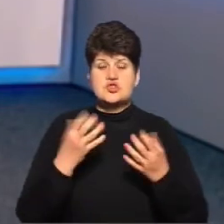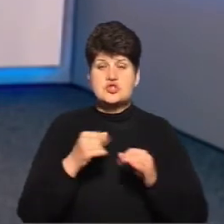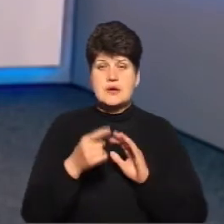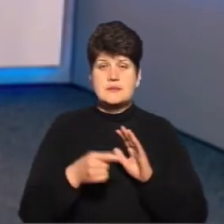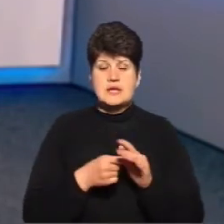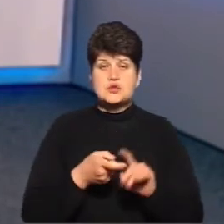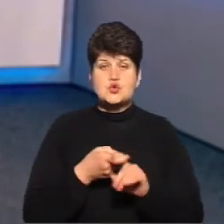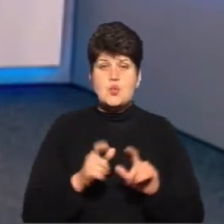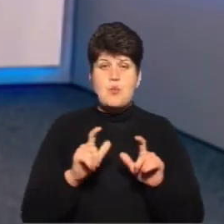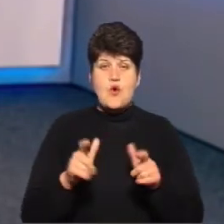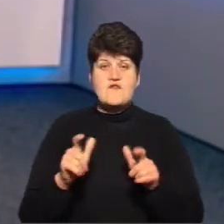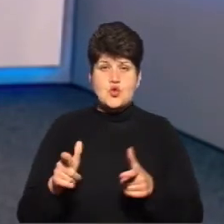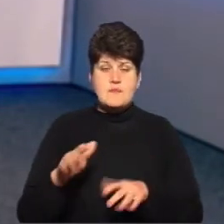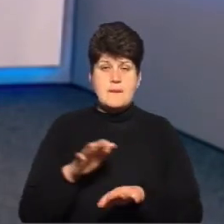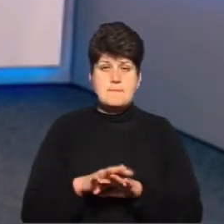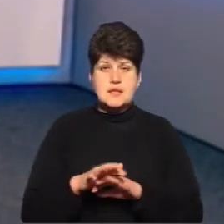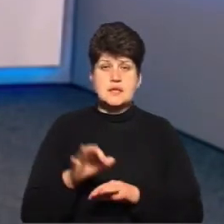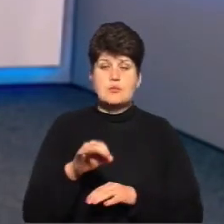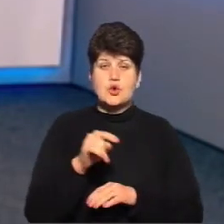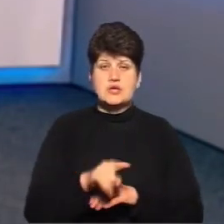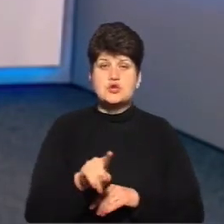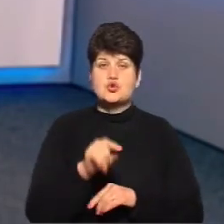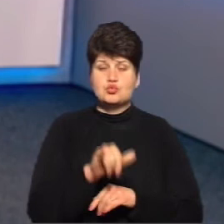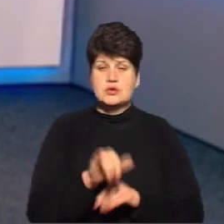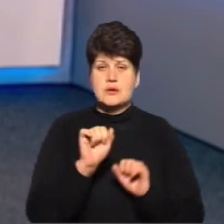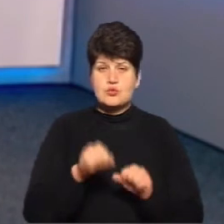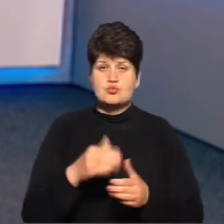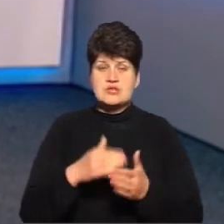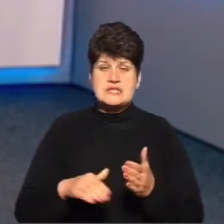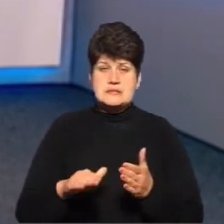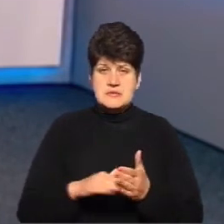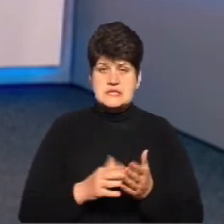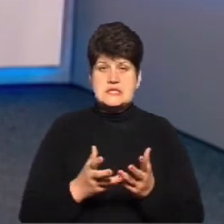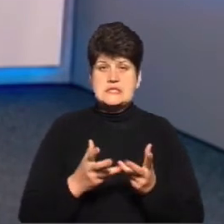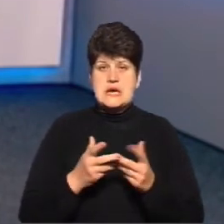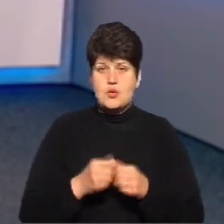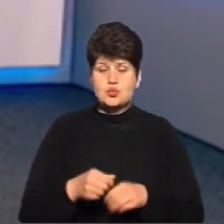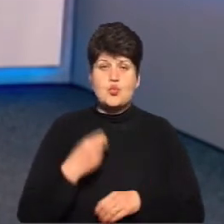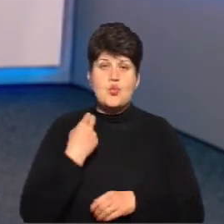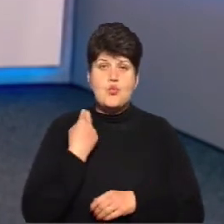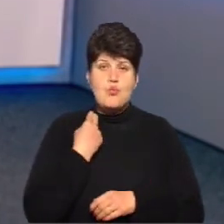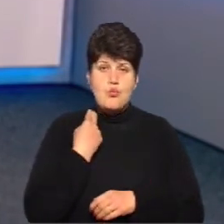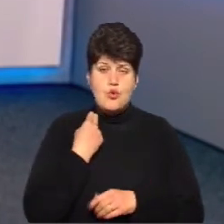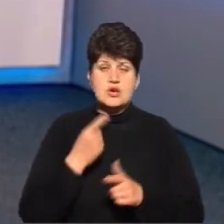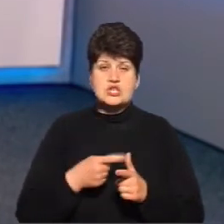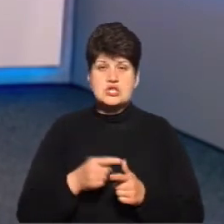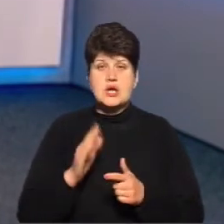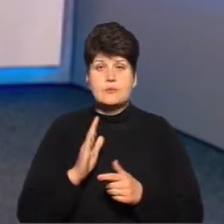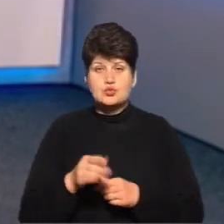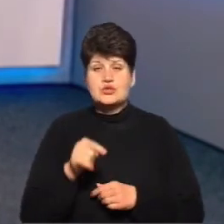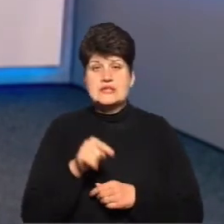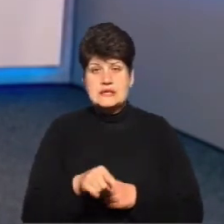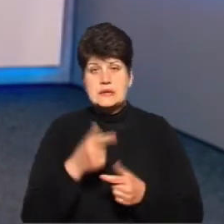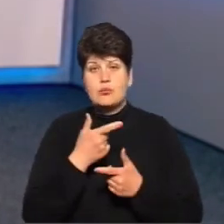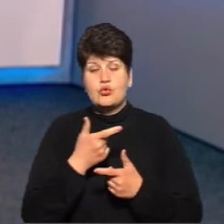повідомлення банків про те, що в них може бути списаний, в людини може з рахунку бути списаний борг. Чи будуть такі повідомлення і в